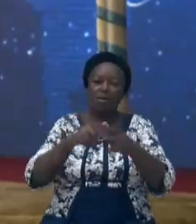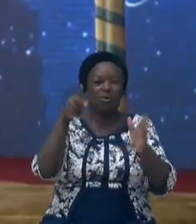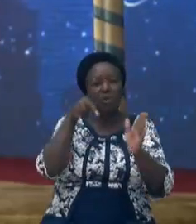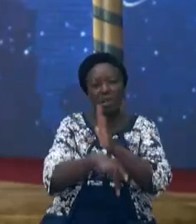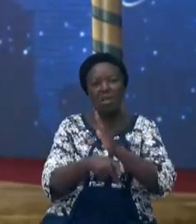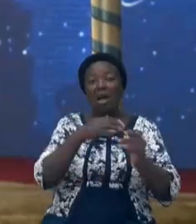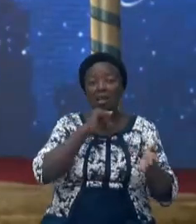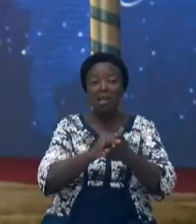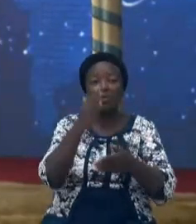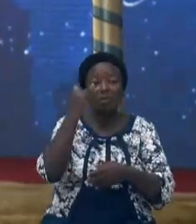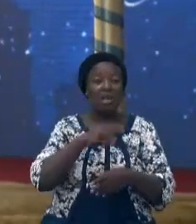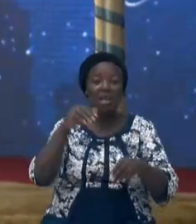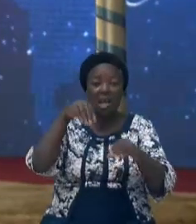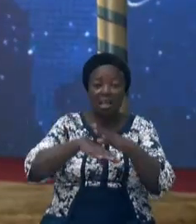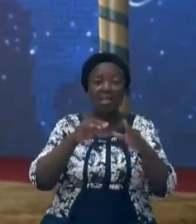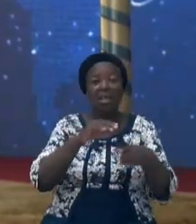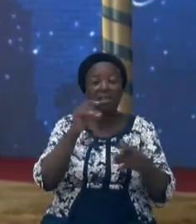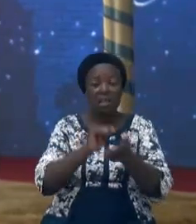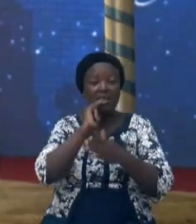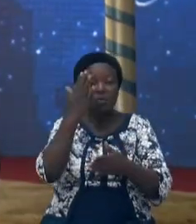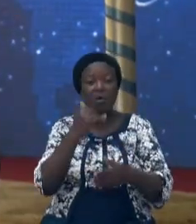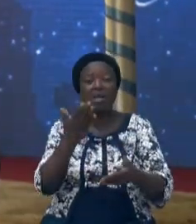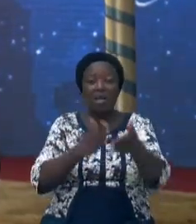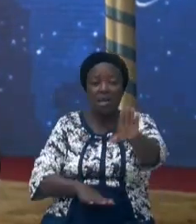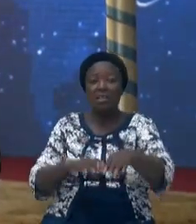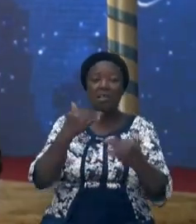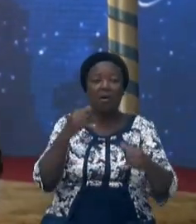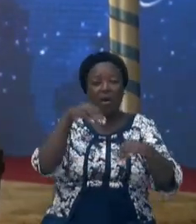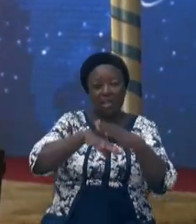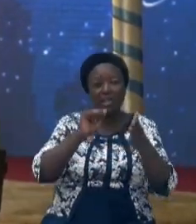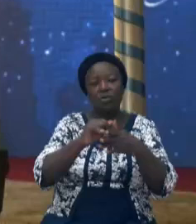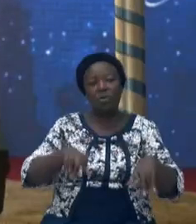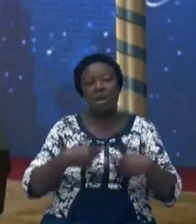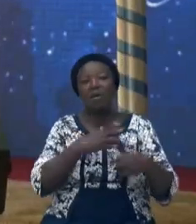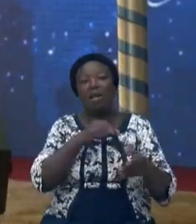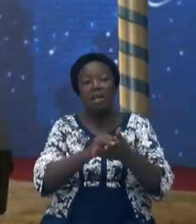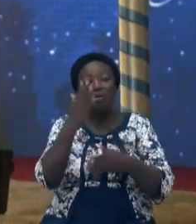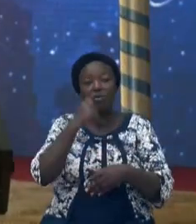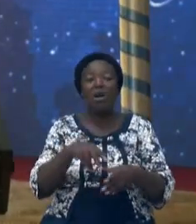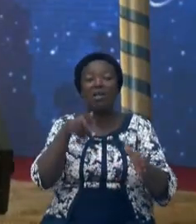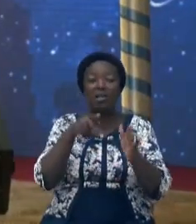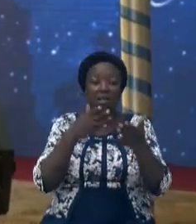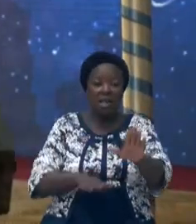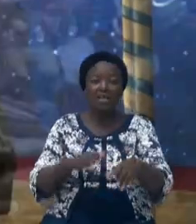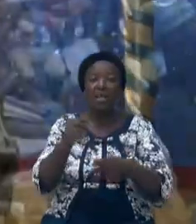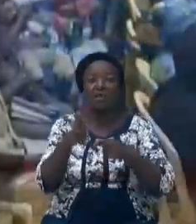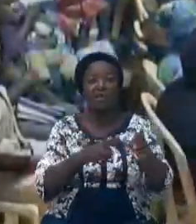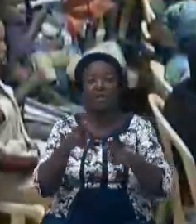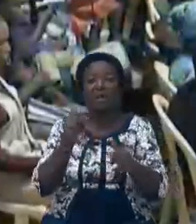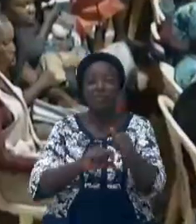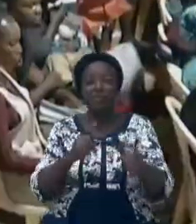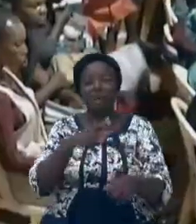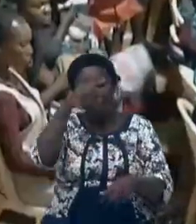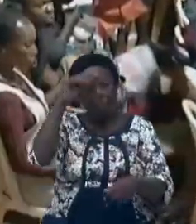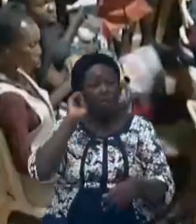égorgé c'est pourquoi est entré ce après la mort est entré et la mort règne